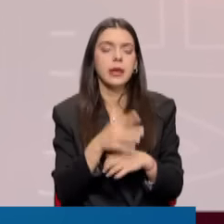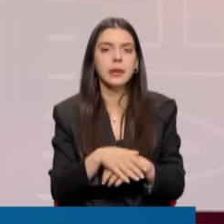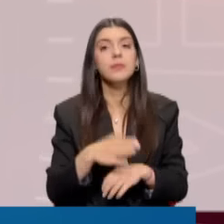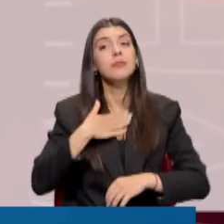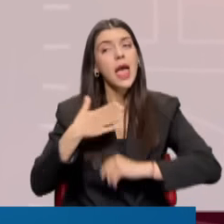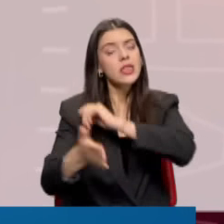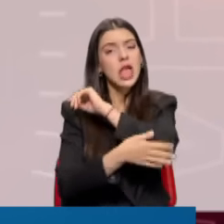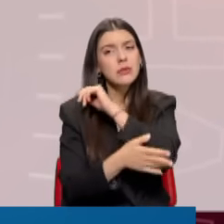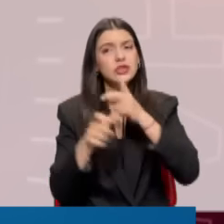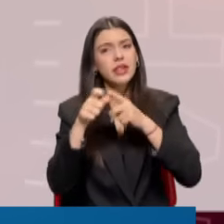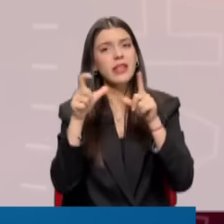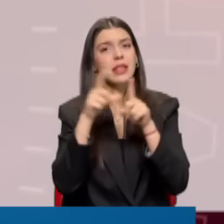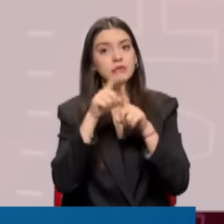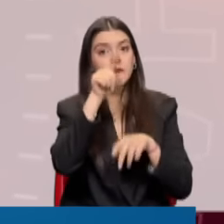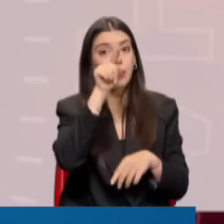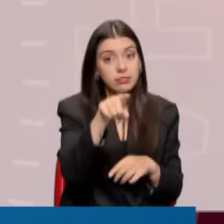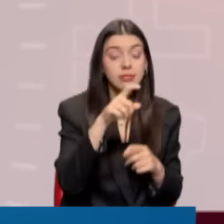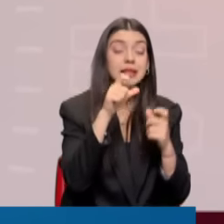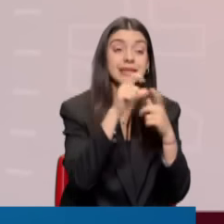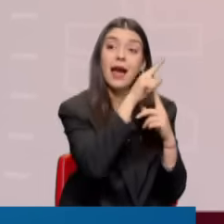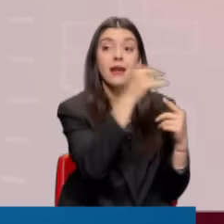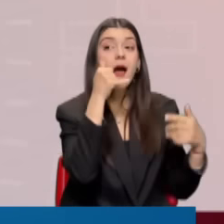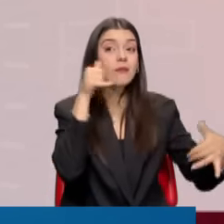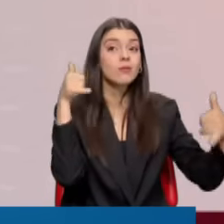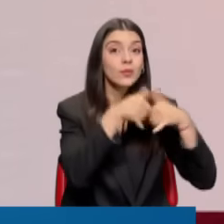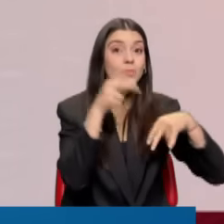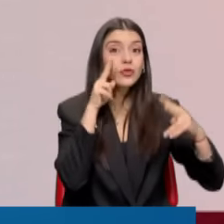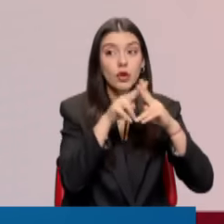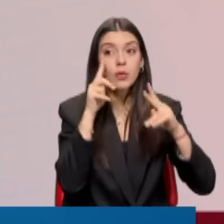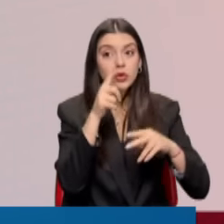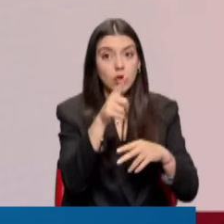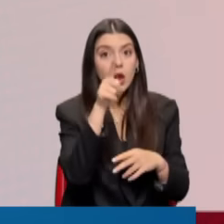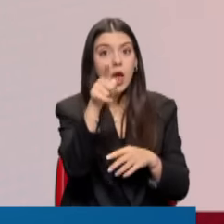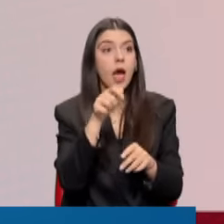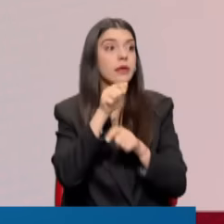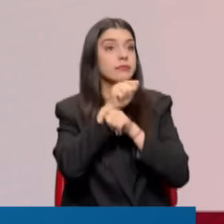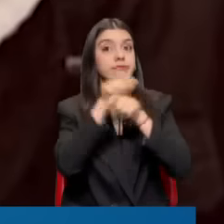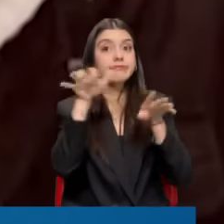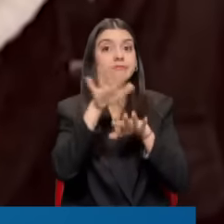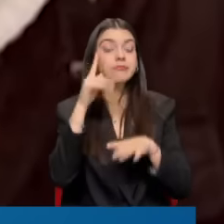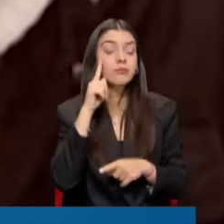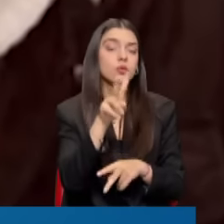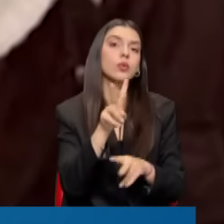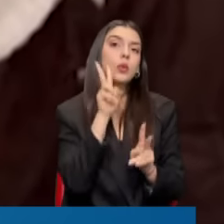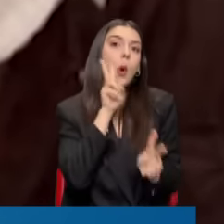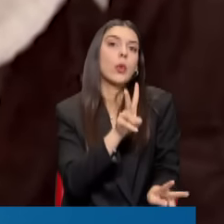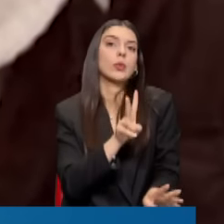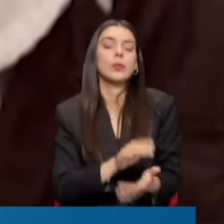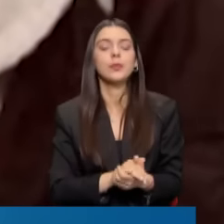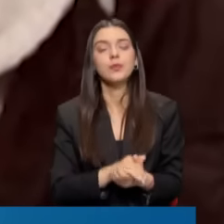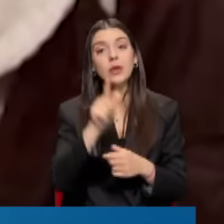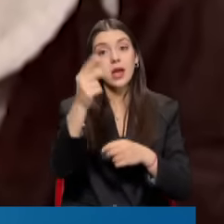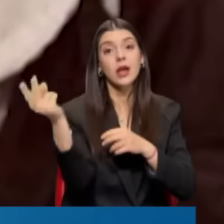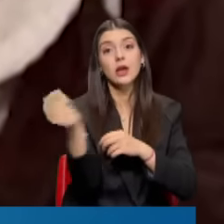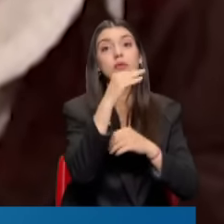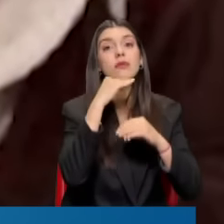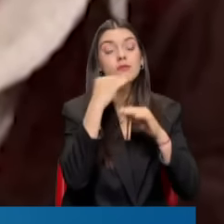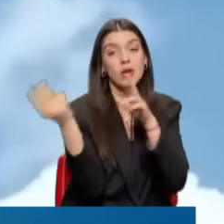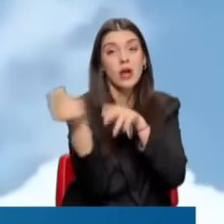Demircan'ın Ser çelikle yaptığı görüşmeleri sosyal medyaya yansıdığında gördüm gizli Tanık sert Çelik yurt dışına kaçtıktan